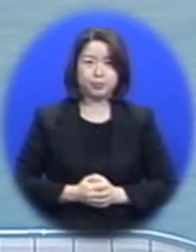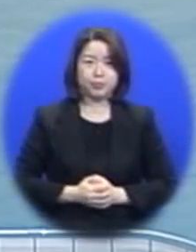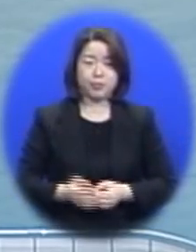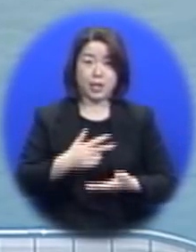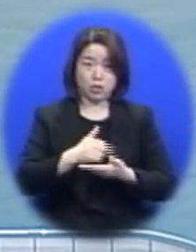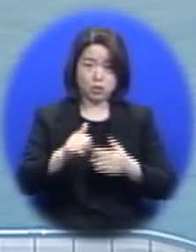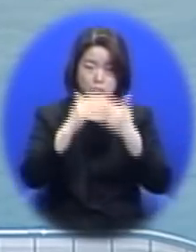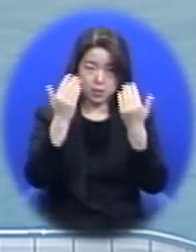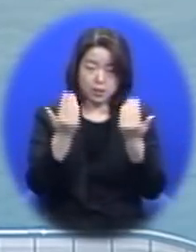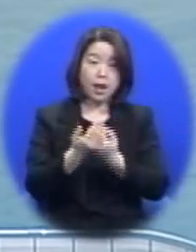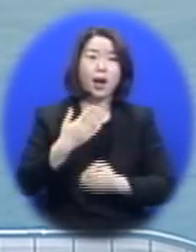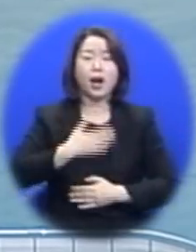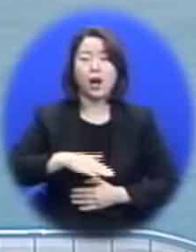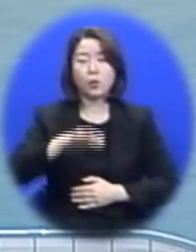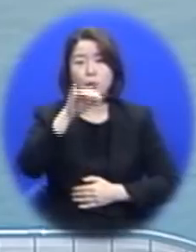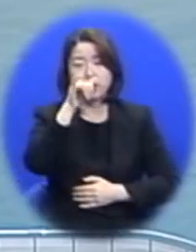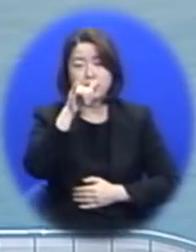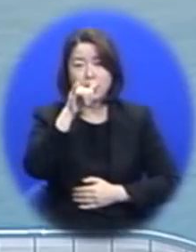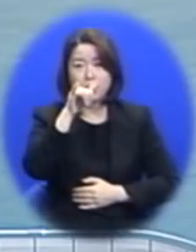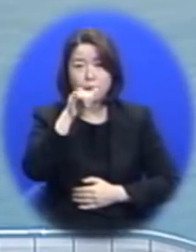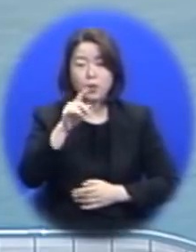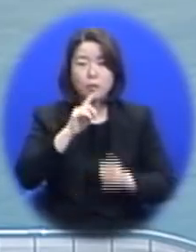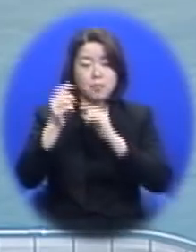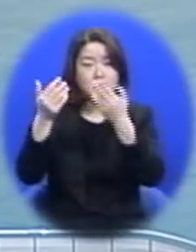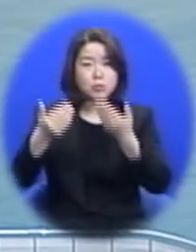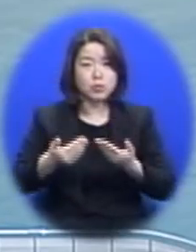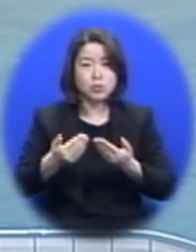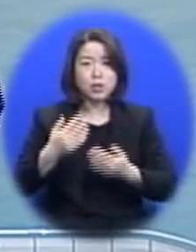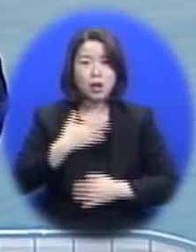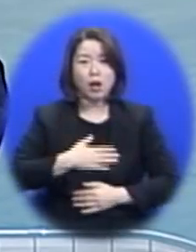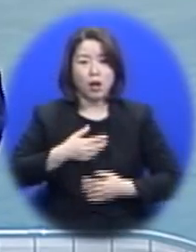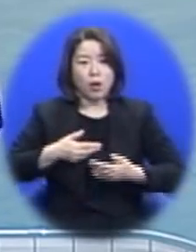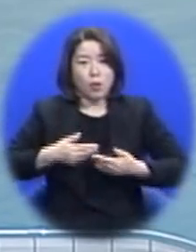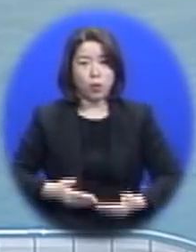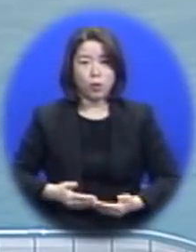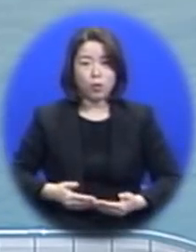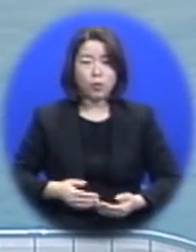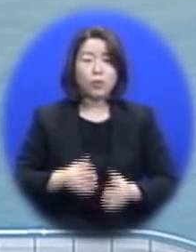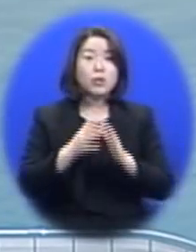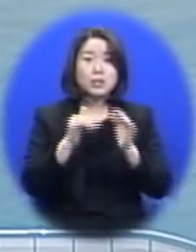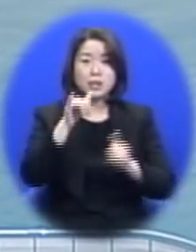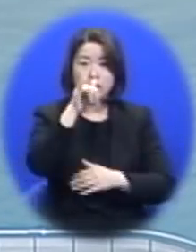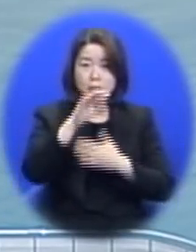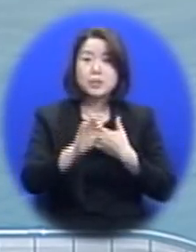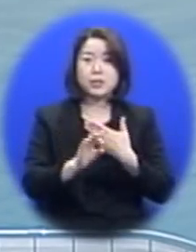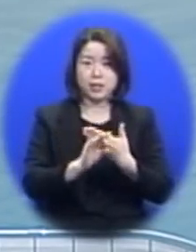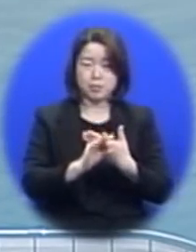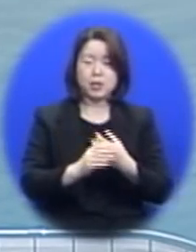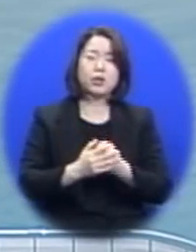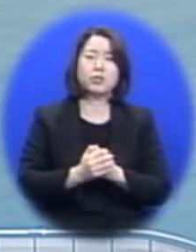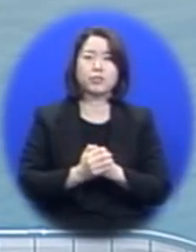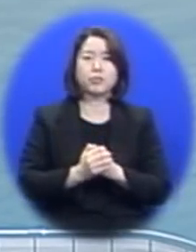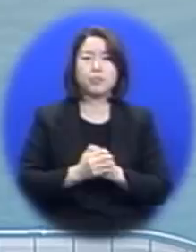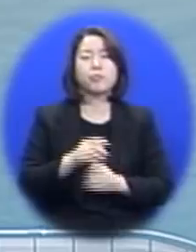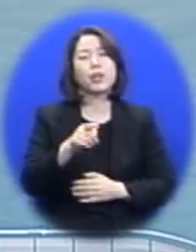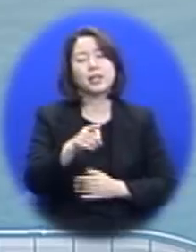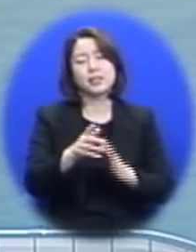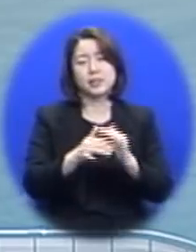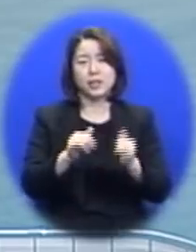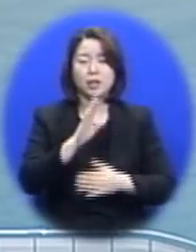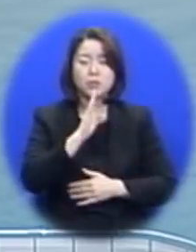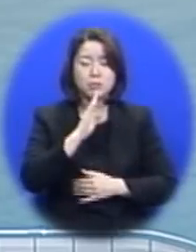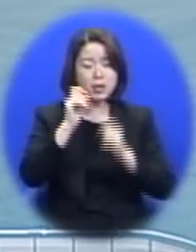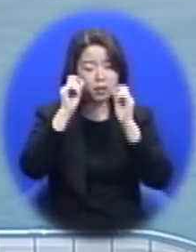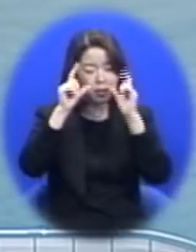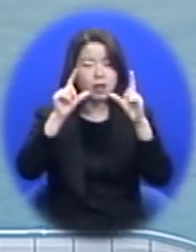주님이 다 알고 있다고 말씀하시니까 가슴이 철렁 내려앉는 사람들이 있다면 그 사람은 정말